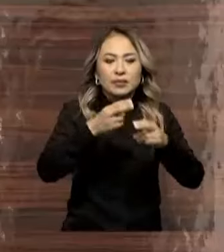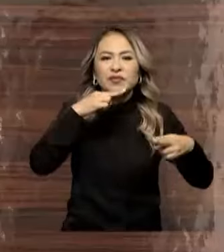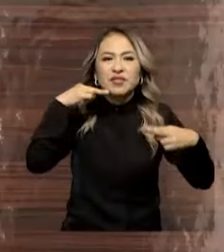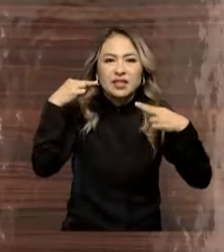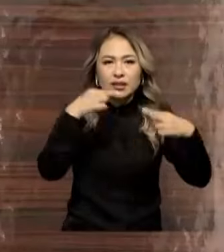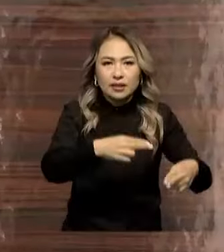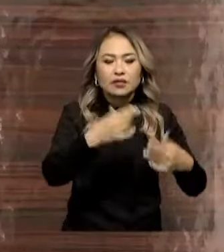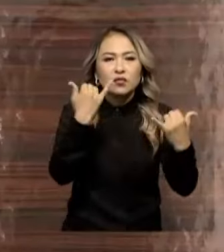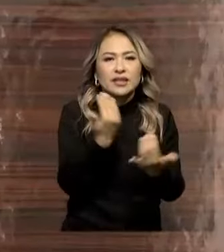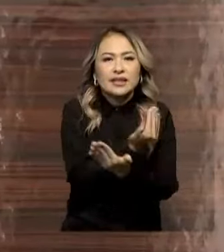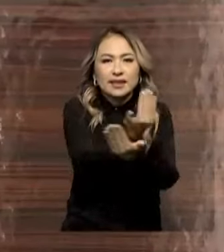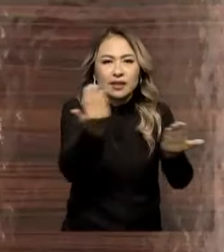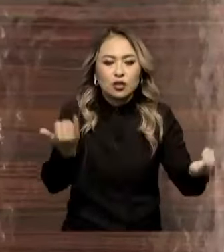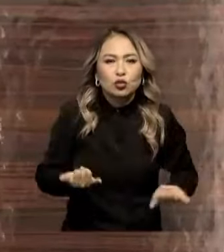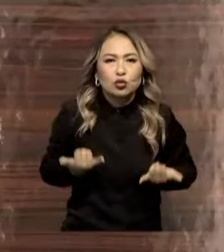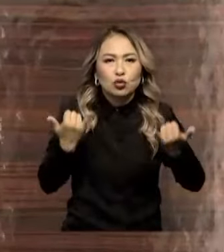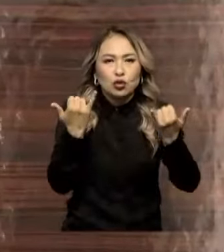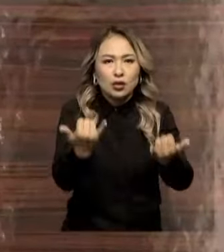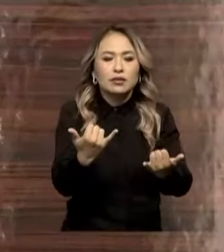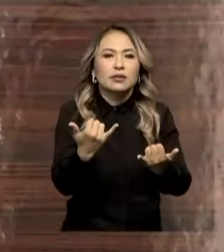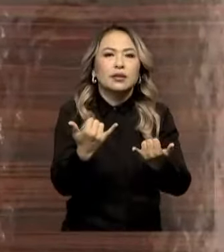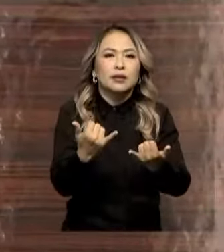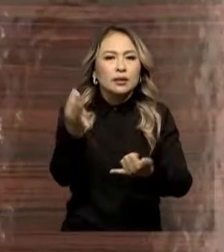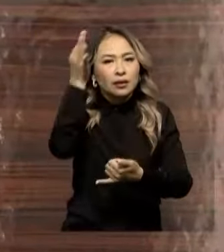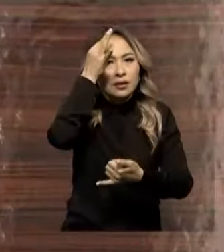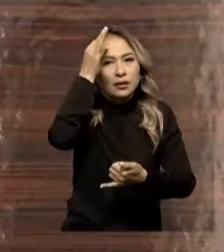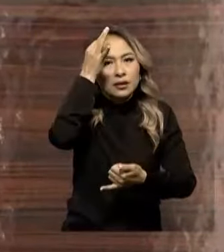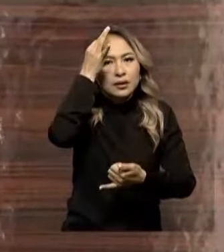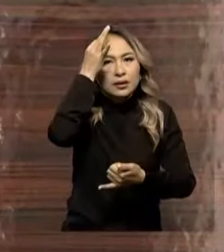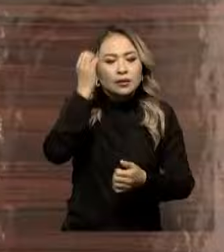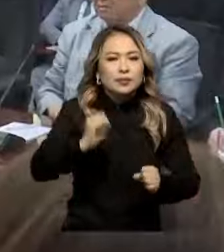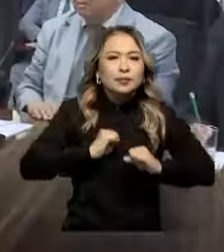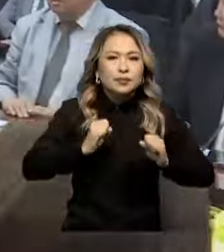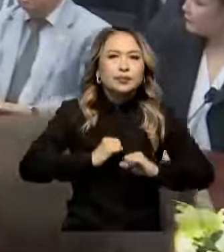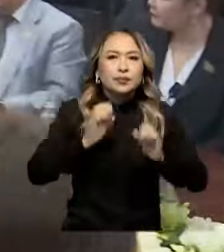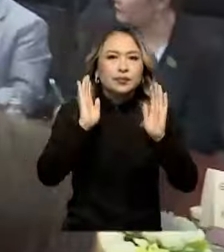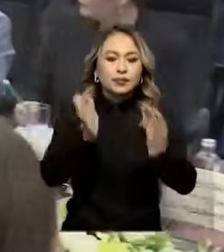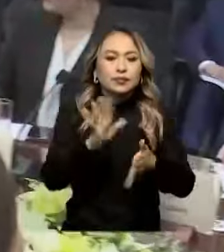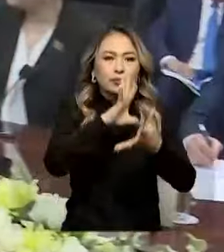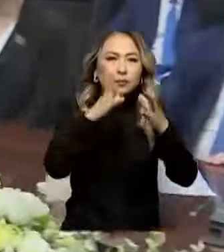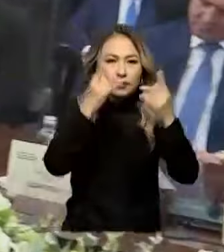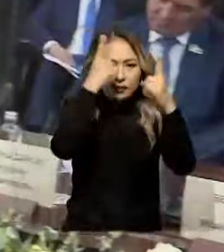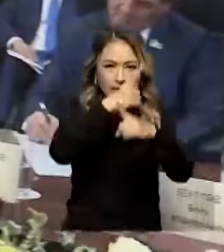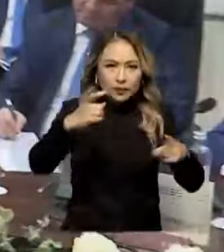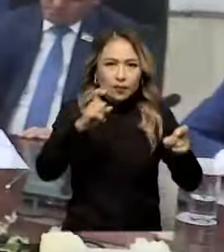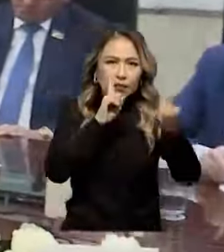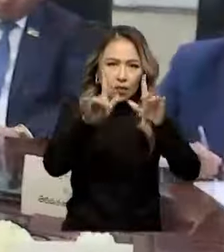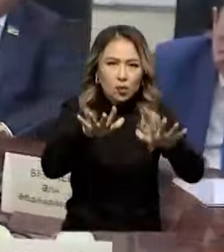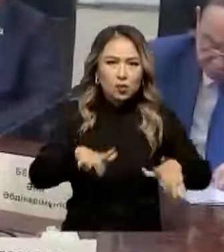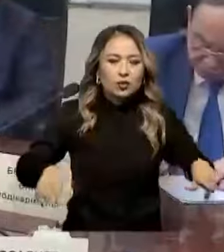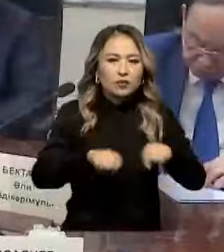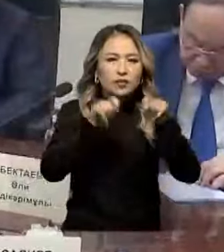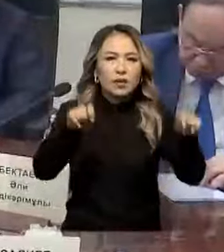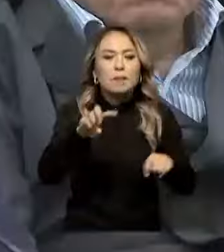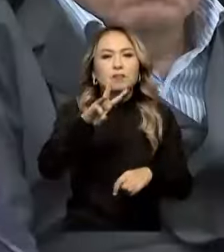алып, сіздердің ұсыныстарыңызды ескеруге тырысамыз. Пәрменді әрі ықпалды парламент құру жолында